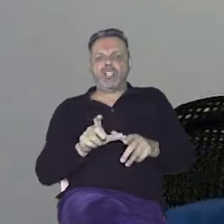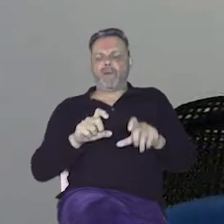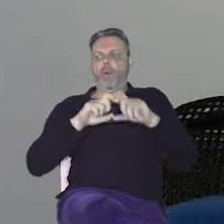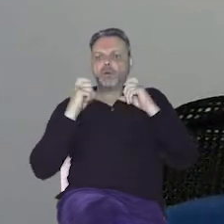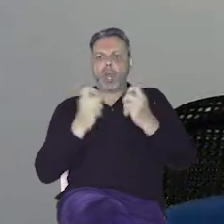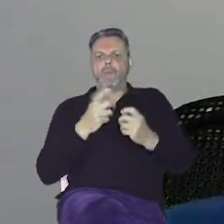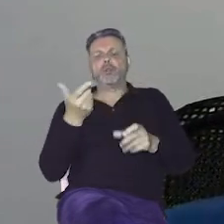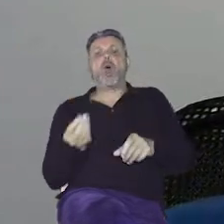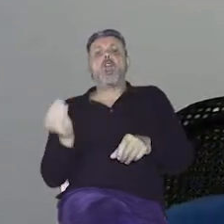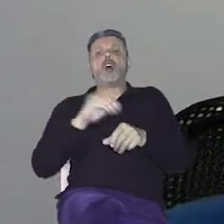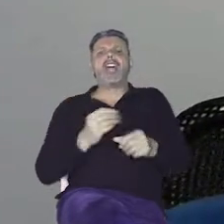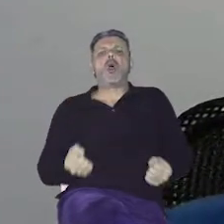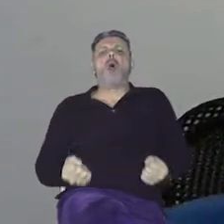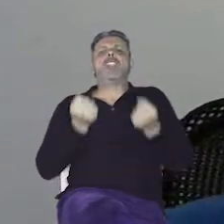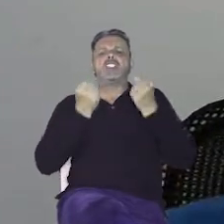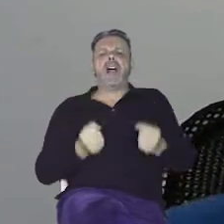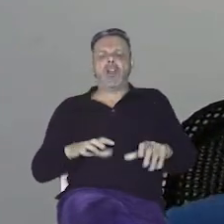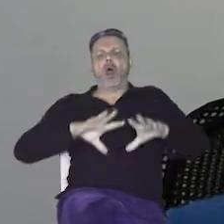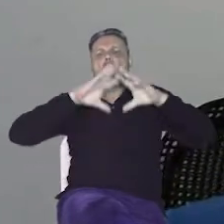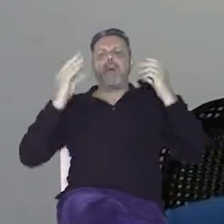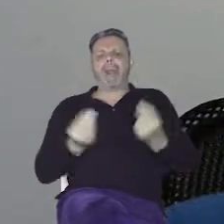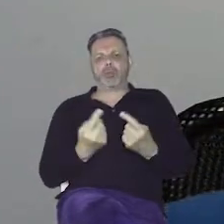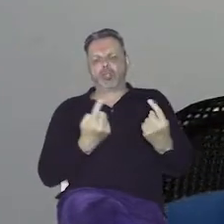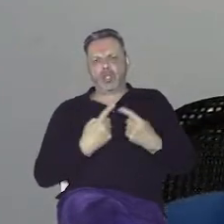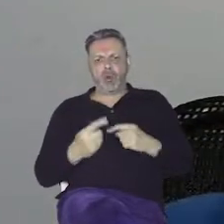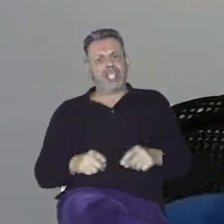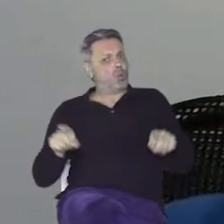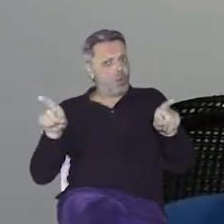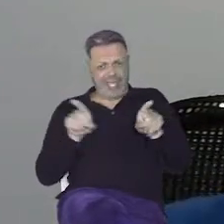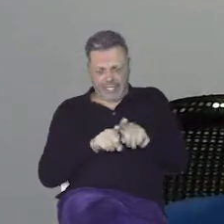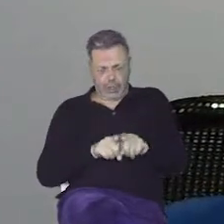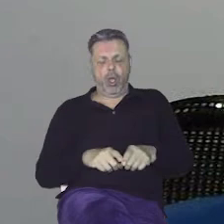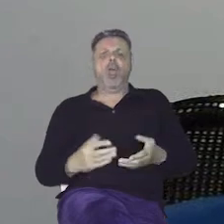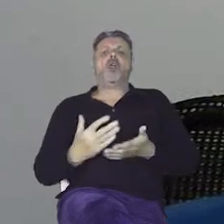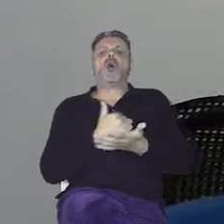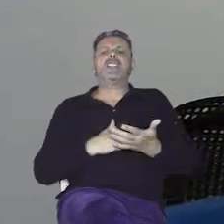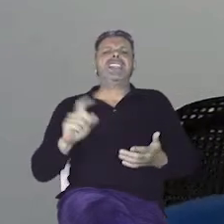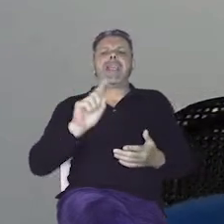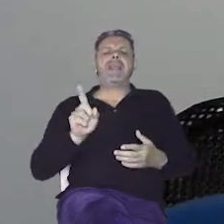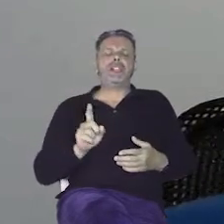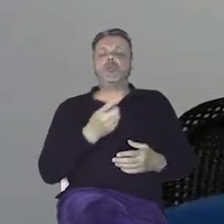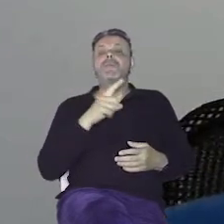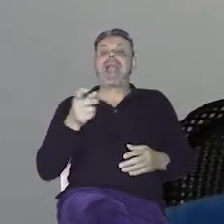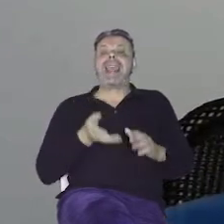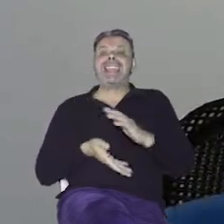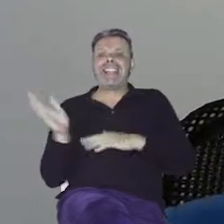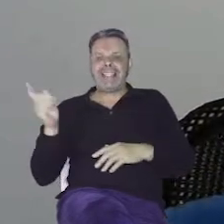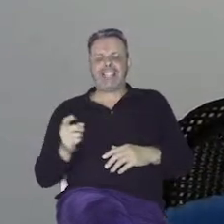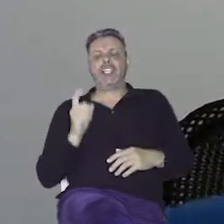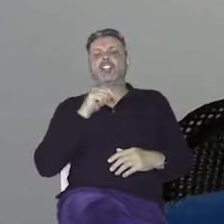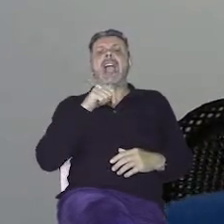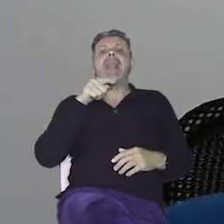je dodatno otežavalo cijelu situaciju. Isto tako, korisnici nisu smjeli izlaziti, čak ni oni koji